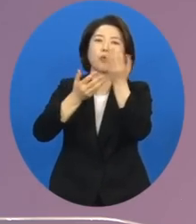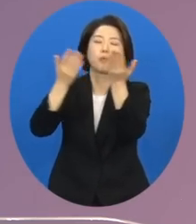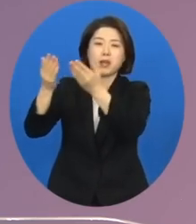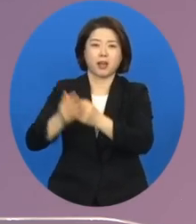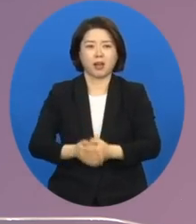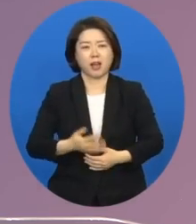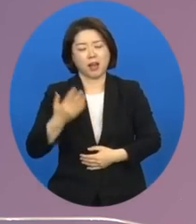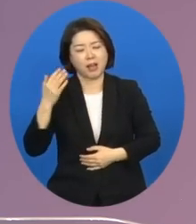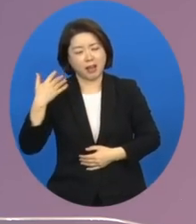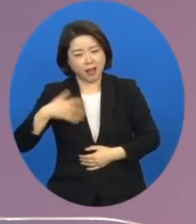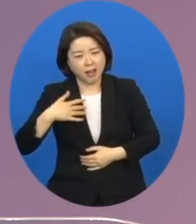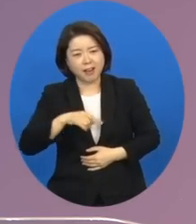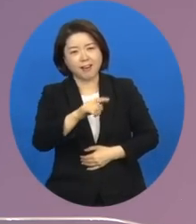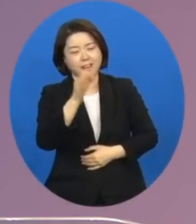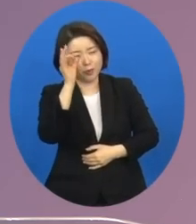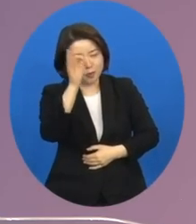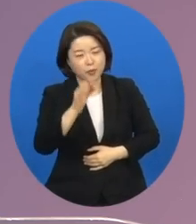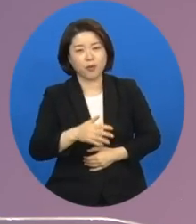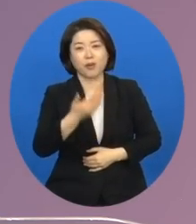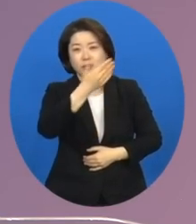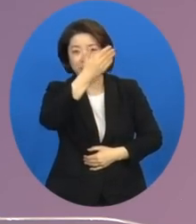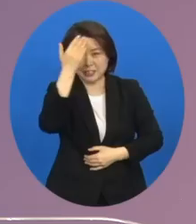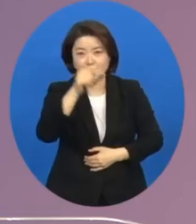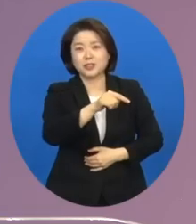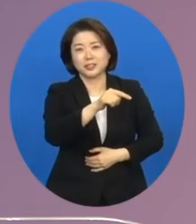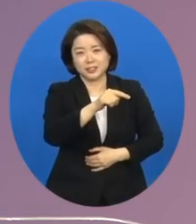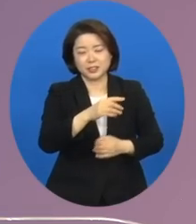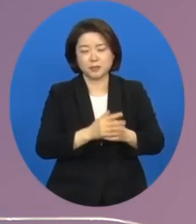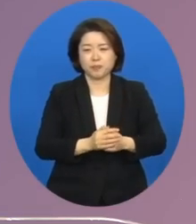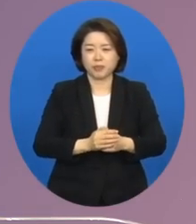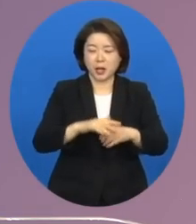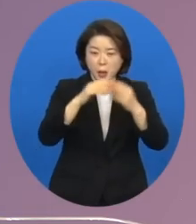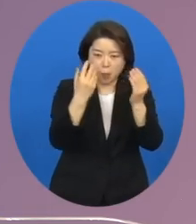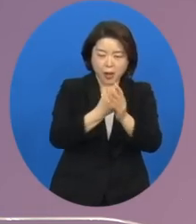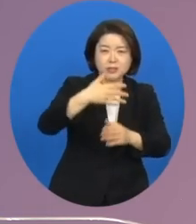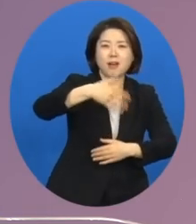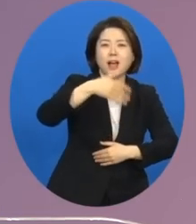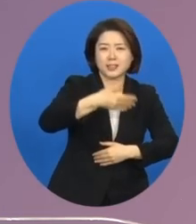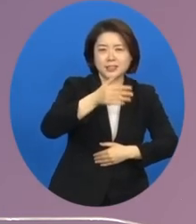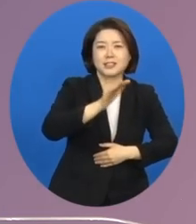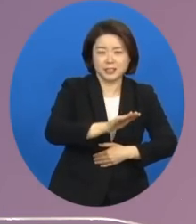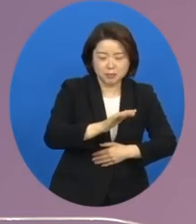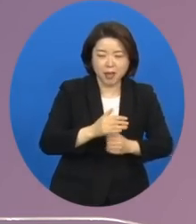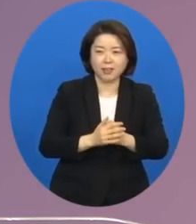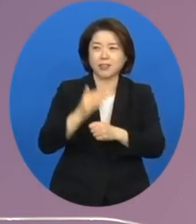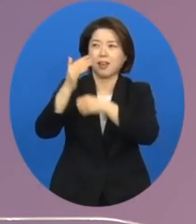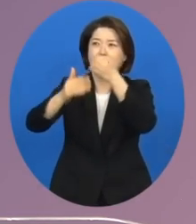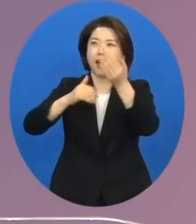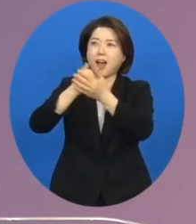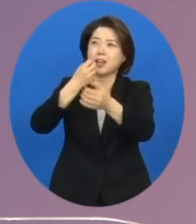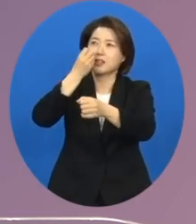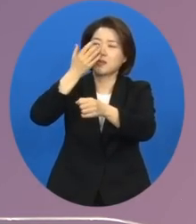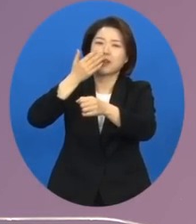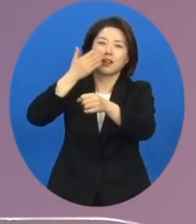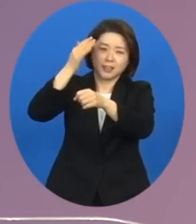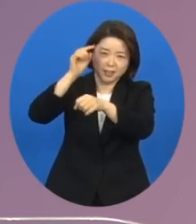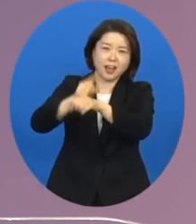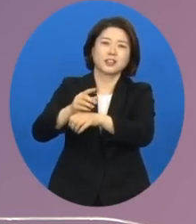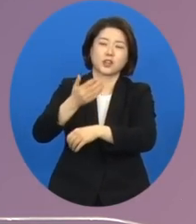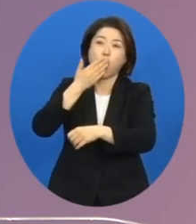깨달았어요 그래 우리 청년들이 정말로 미완의 존재 같지만 하나님의 가능성이구나